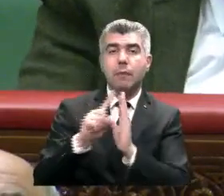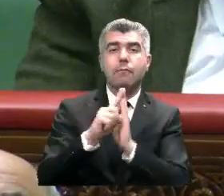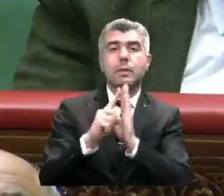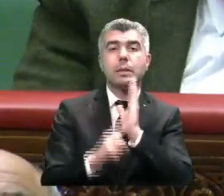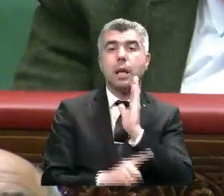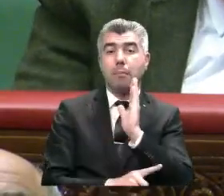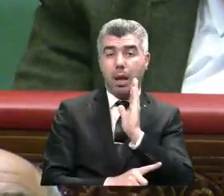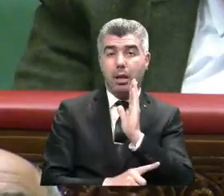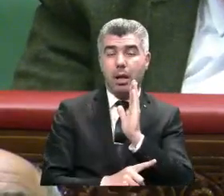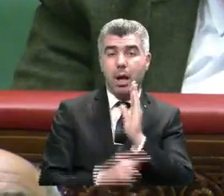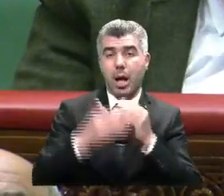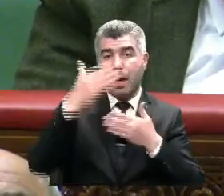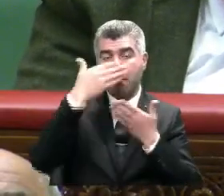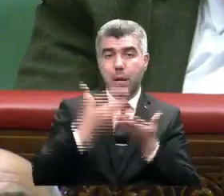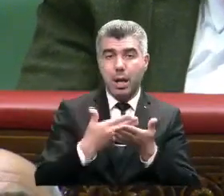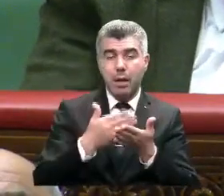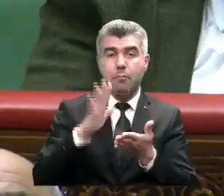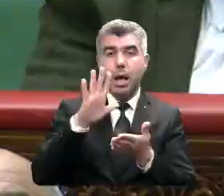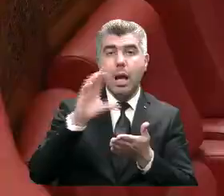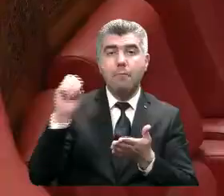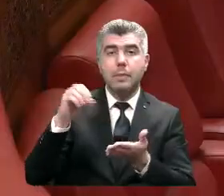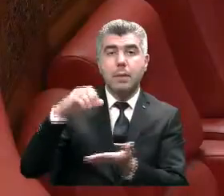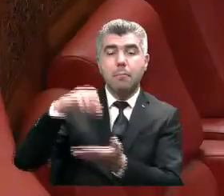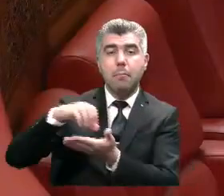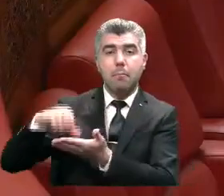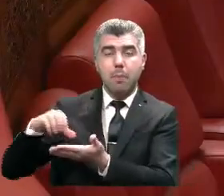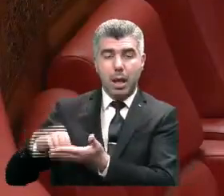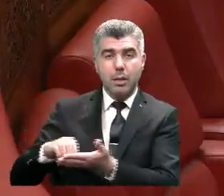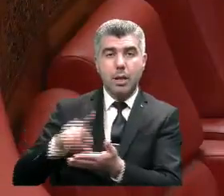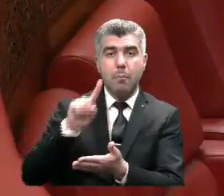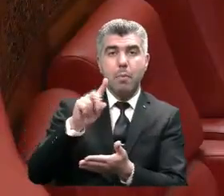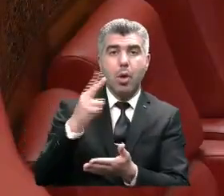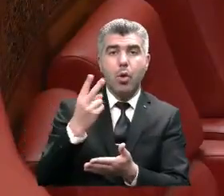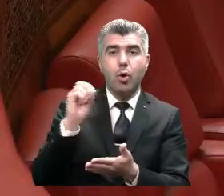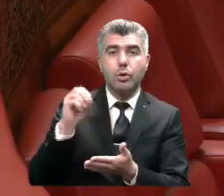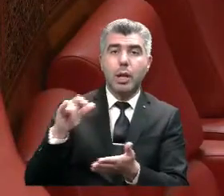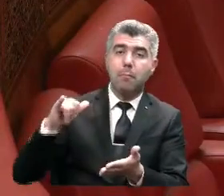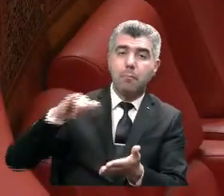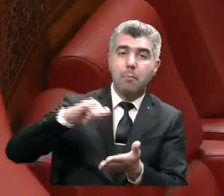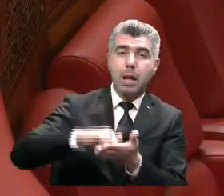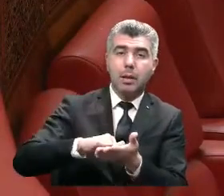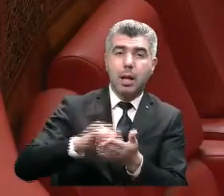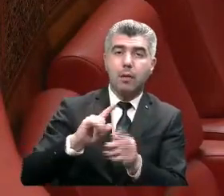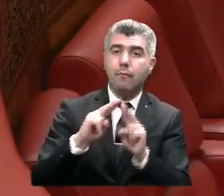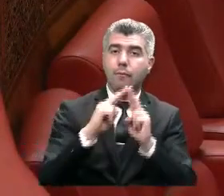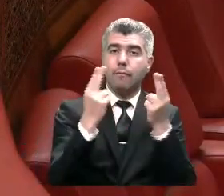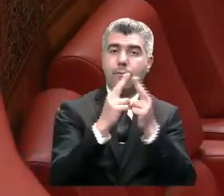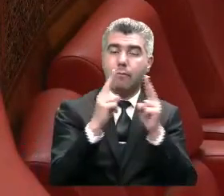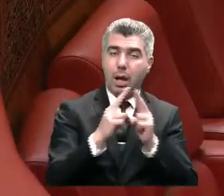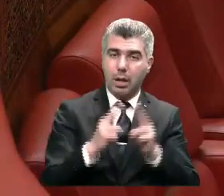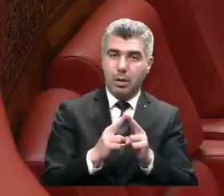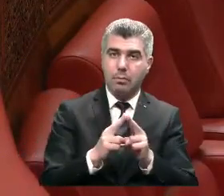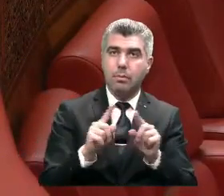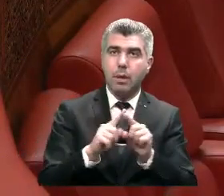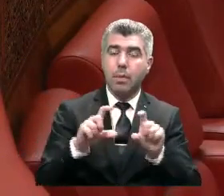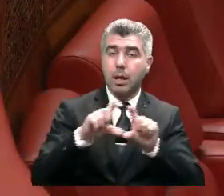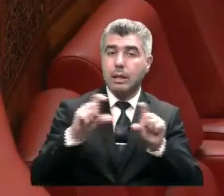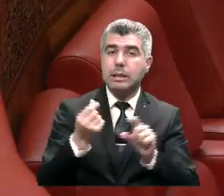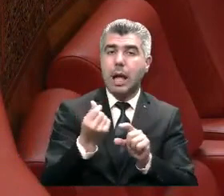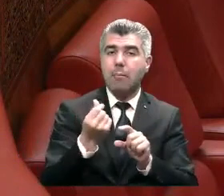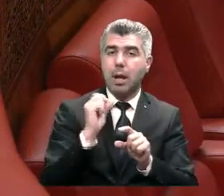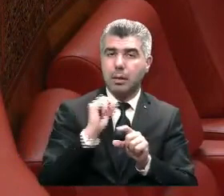ربطه المغرب ب 50 بلاد و 122 مطار دولي بالنسبه لموضوع اثمنه النقل